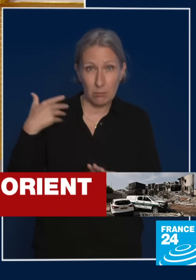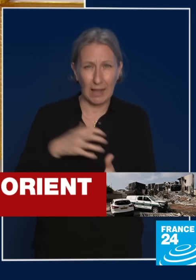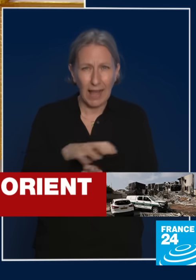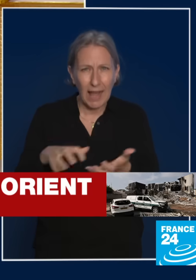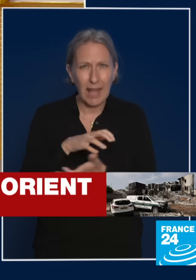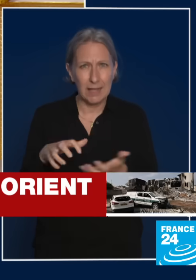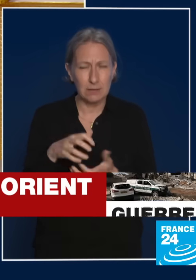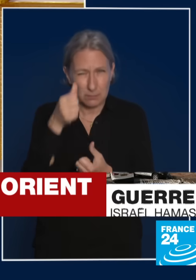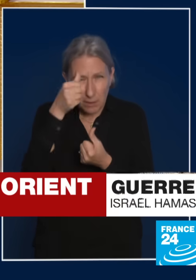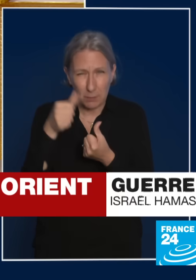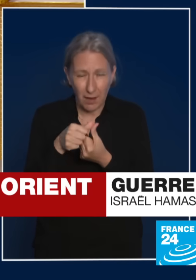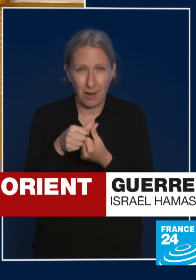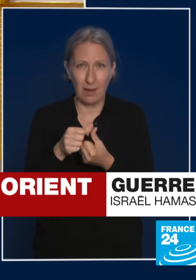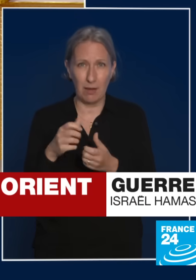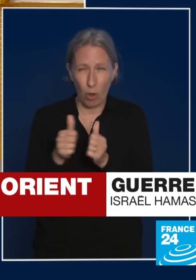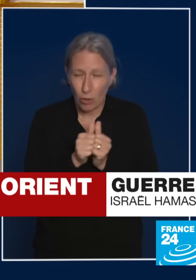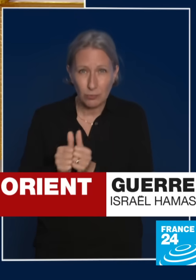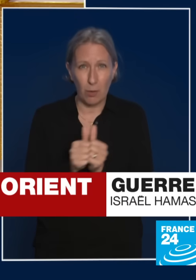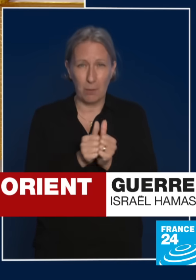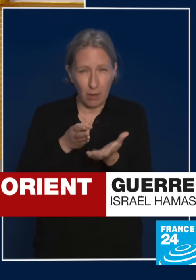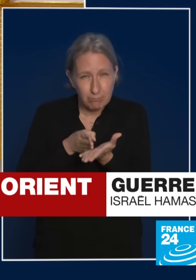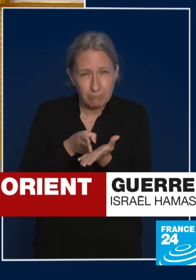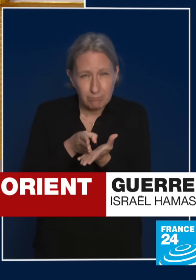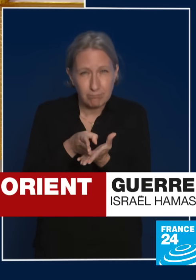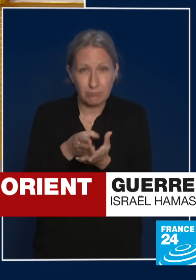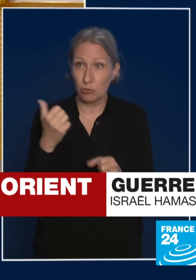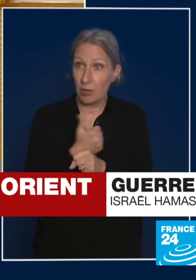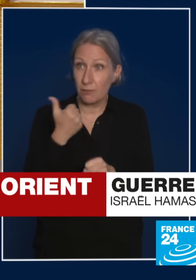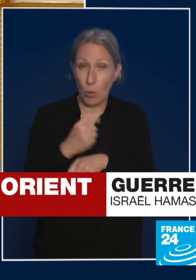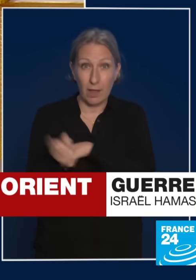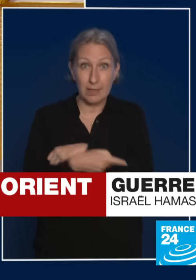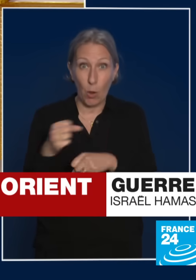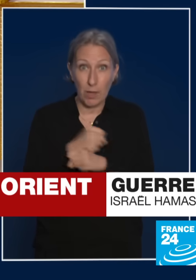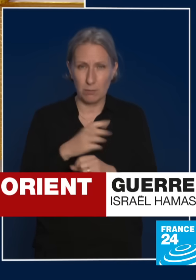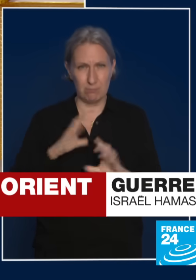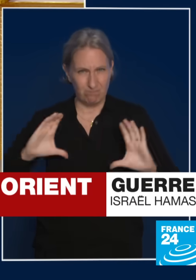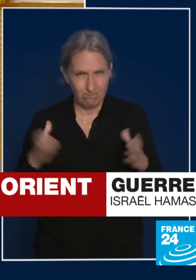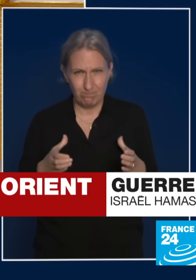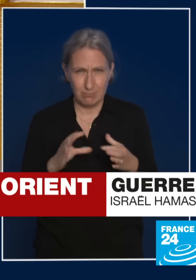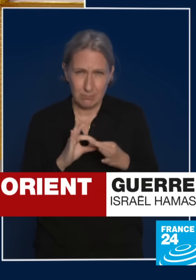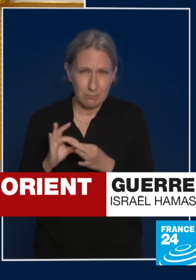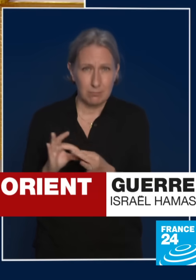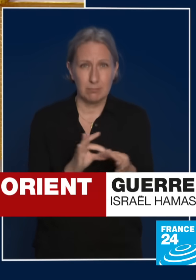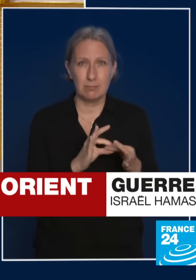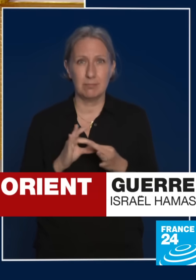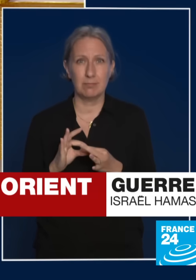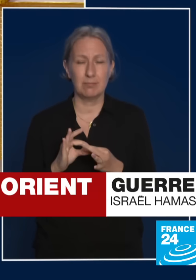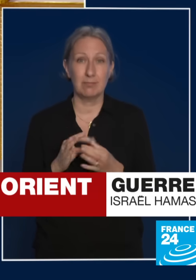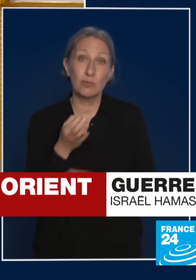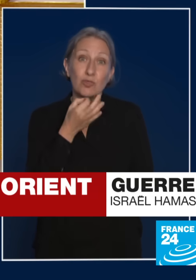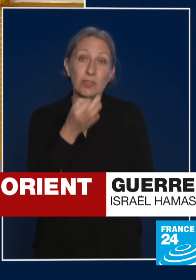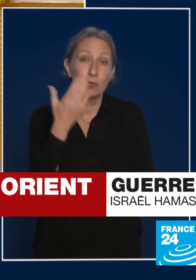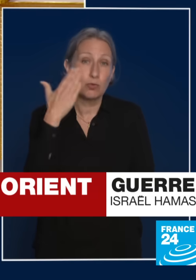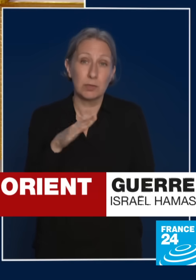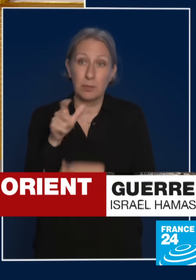ensemble souvenons-nous de la façon dont nous avons fait bloc chaque fois face au terrorisme je sais je le disais la peur de nos